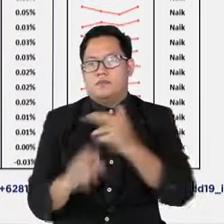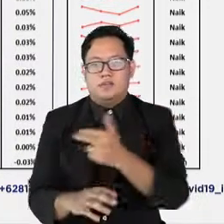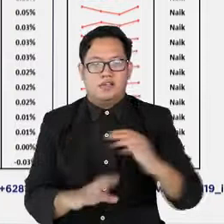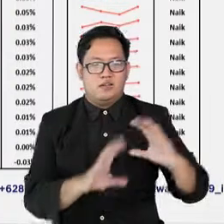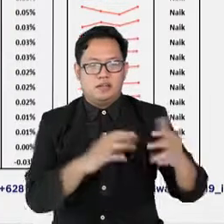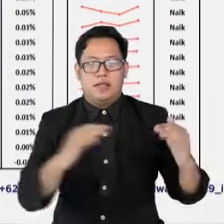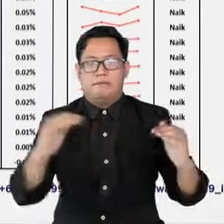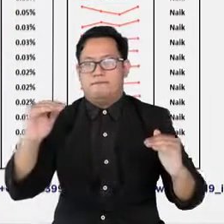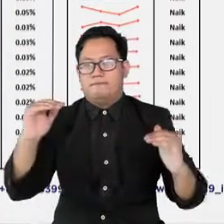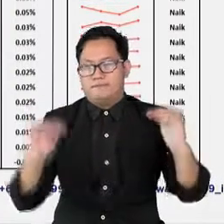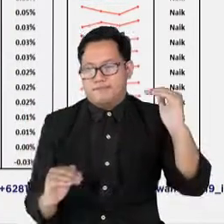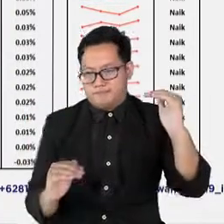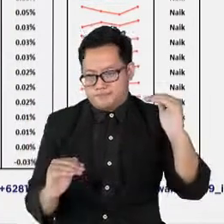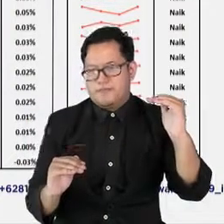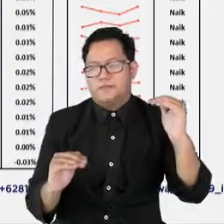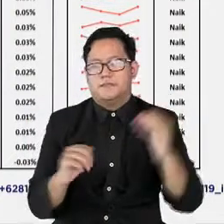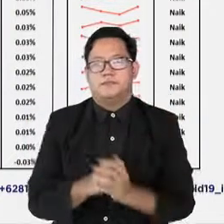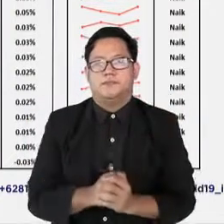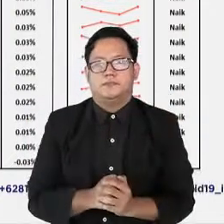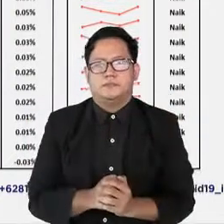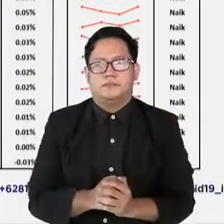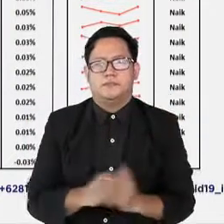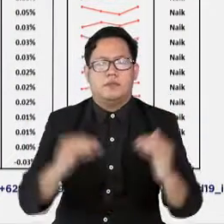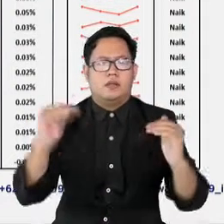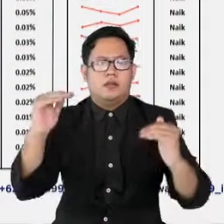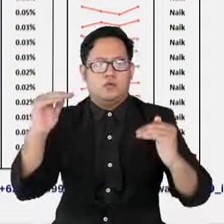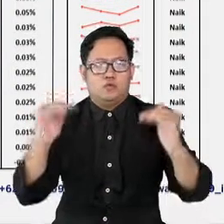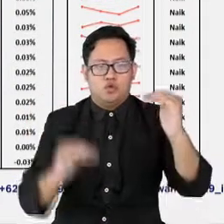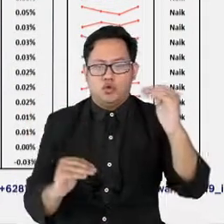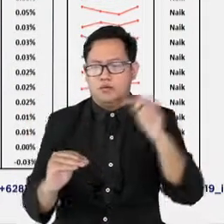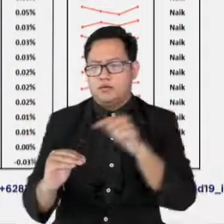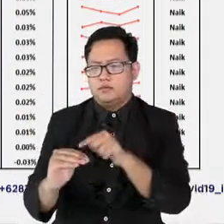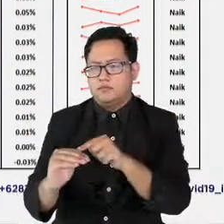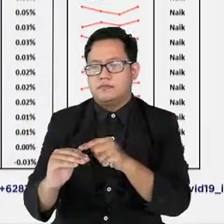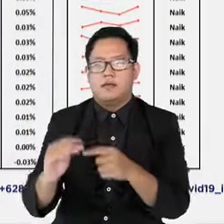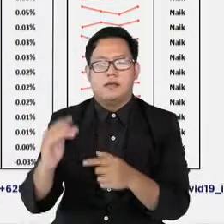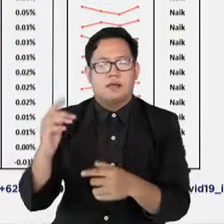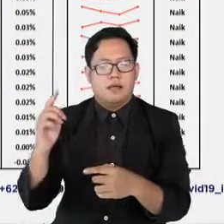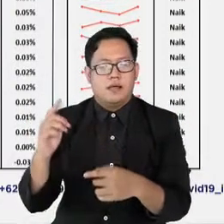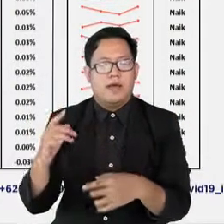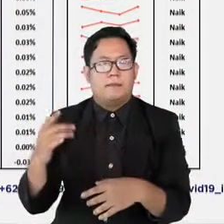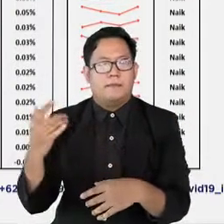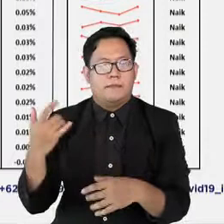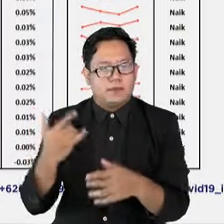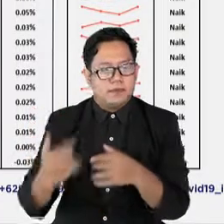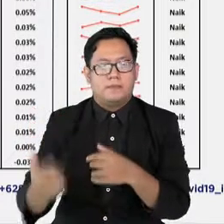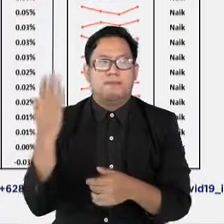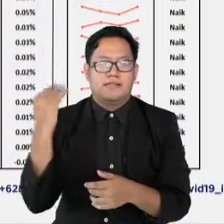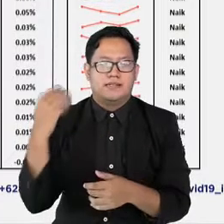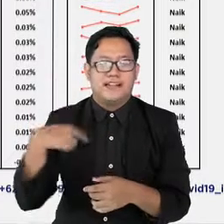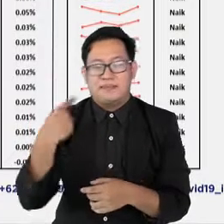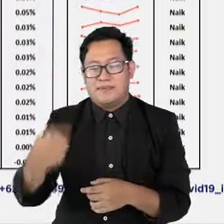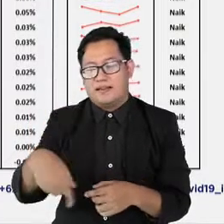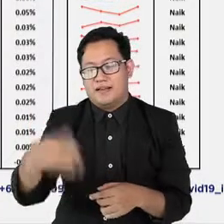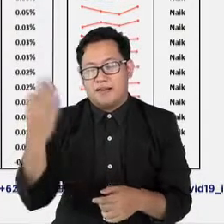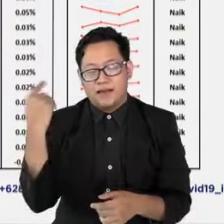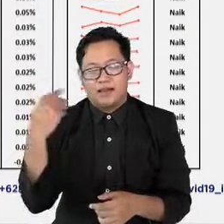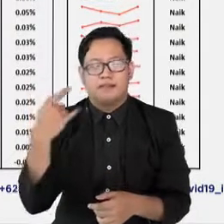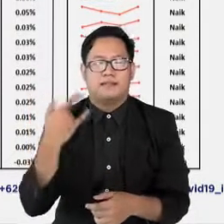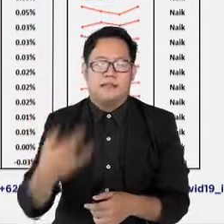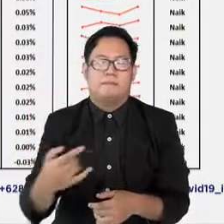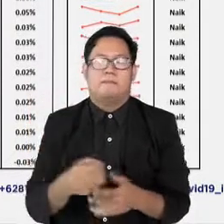dunia penurunan ini bertahan hingga kemarin dimana kasus aktif Indonesia sebesar 7,3 persen